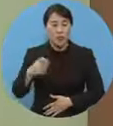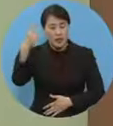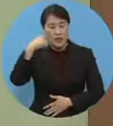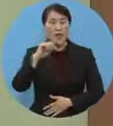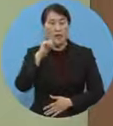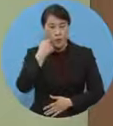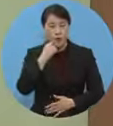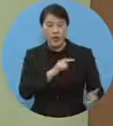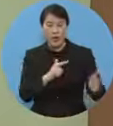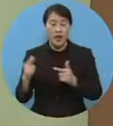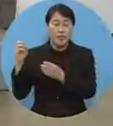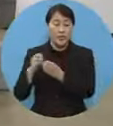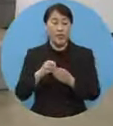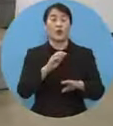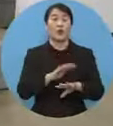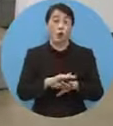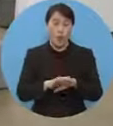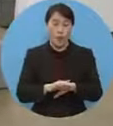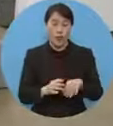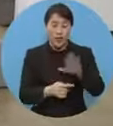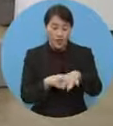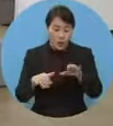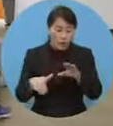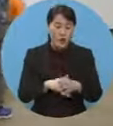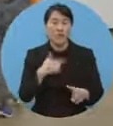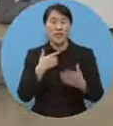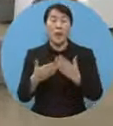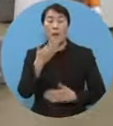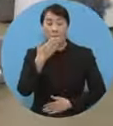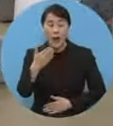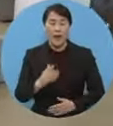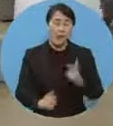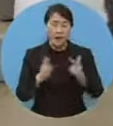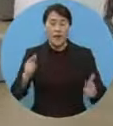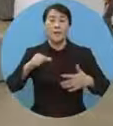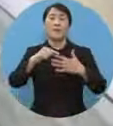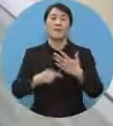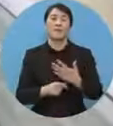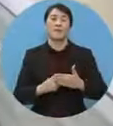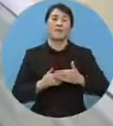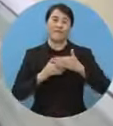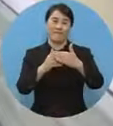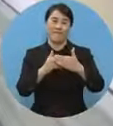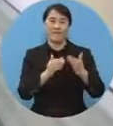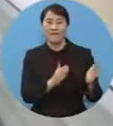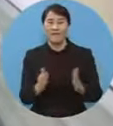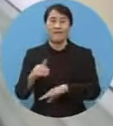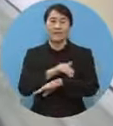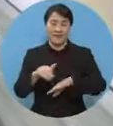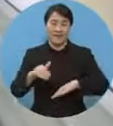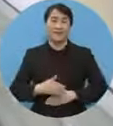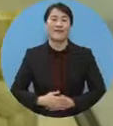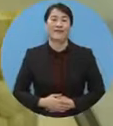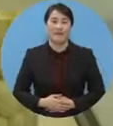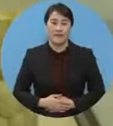전남농업박물관은 도심에서 느껴볼 수 없는 우리 전통 농업과 농촌 문화를 체험할 수 있는 다양한 프로그램을 지속적으로